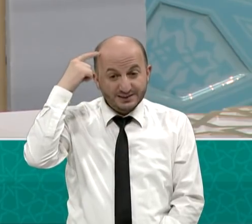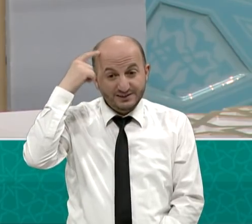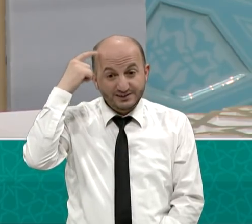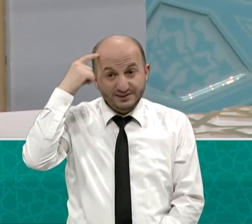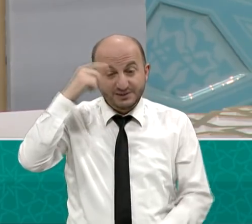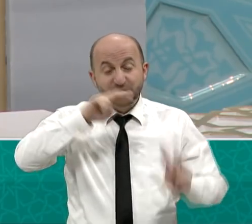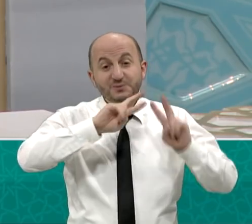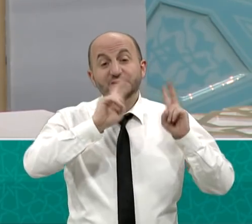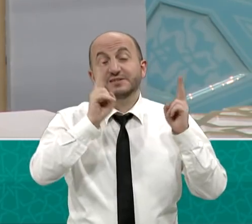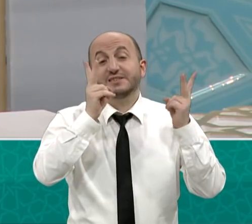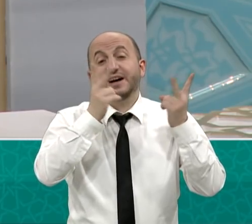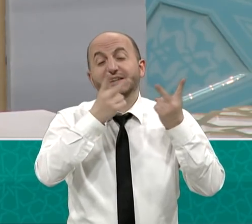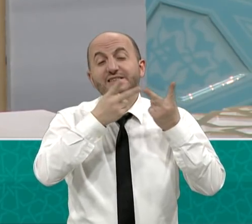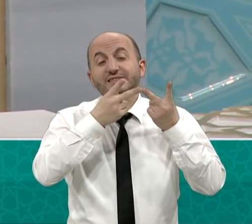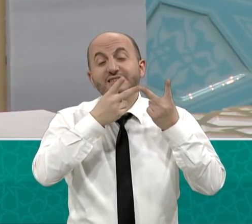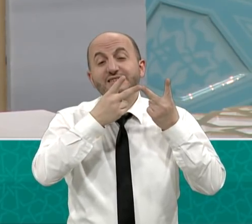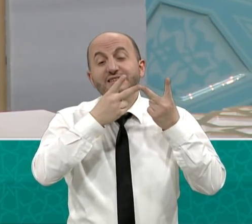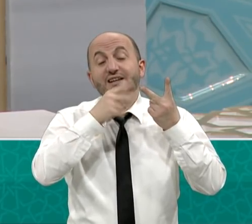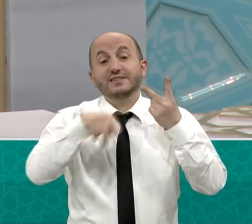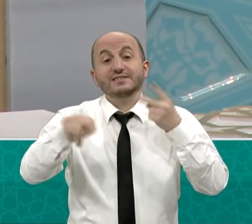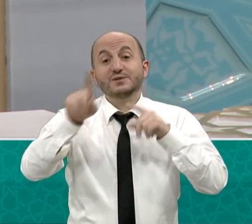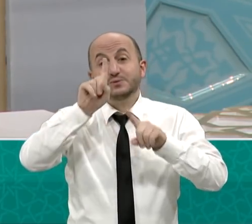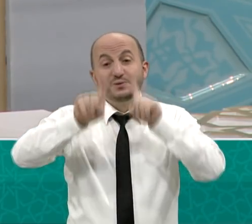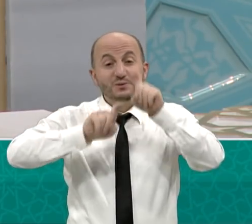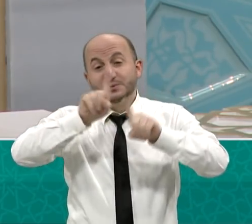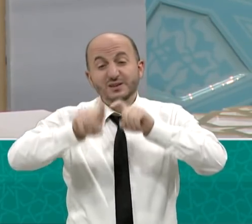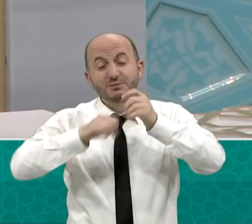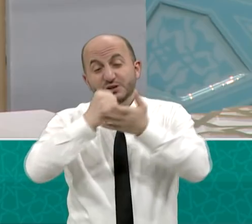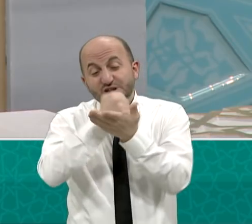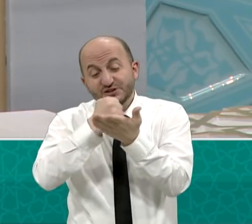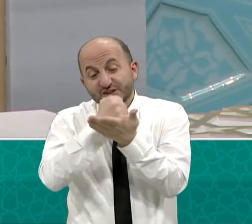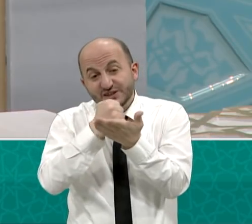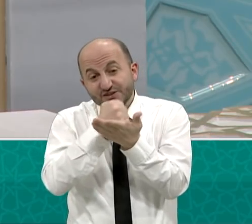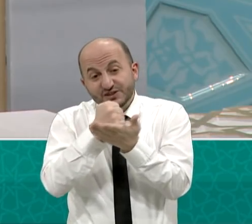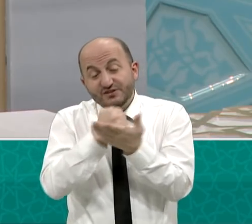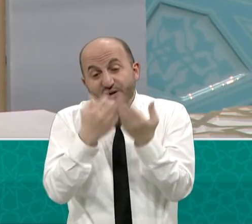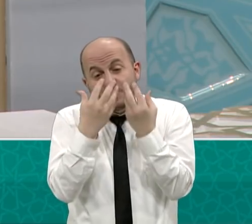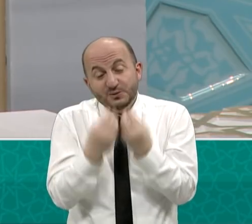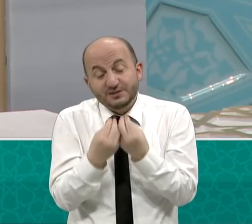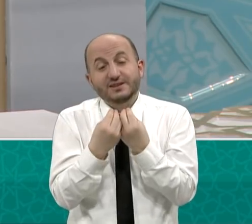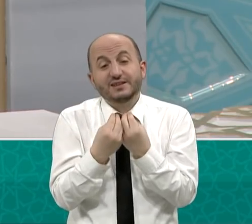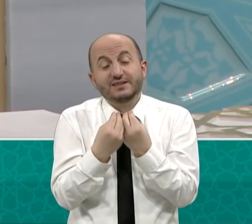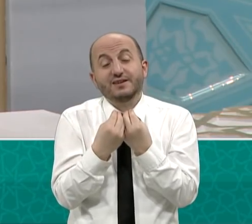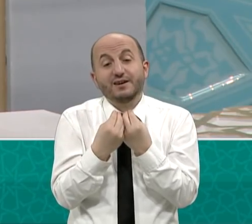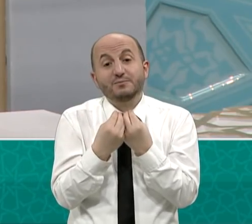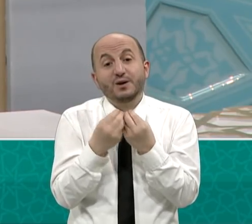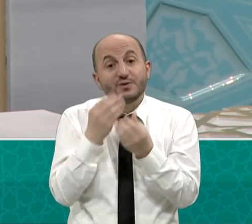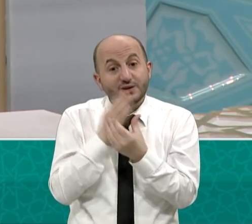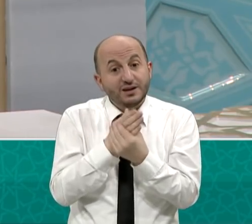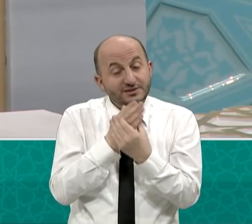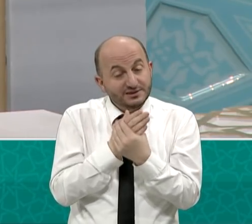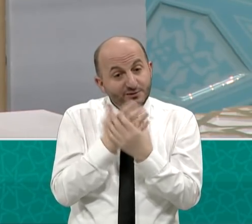zihin dünyanızdaki sizin sorularınıza bir şifa olacak. Allah'tan bir öğüt